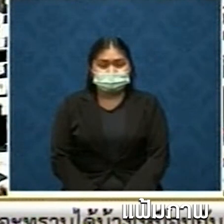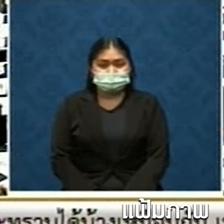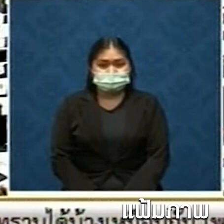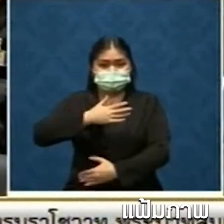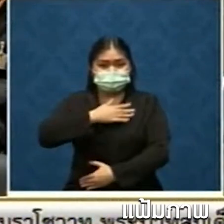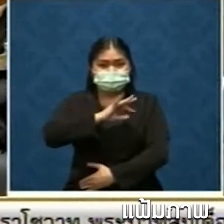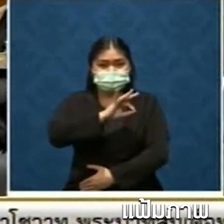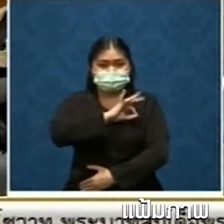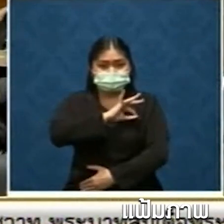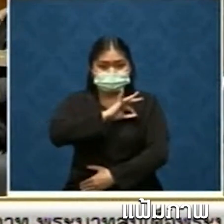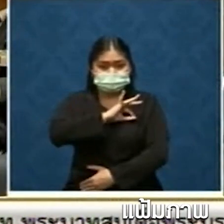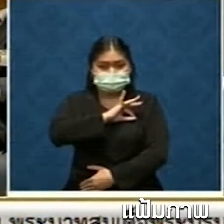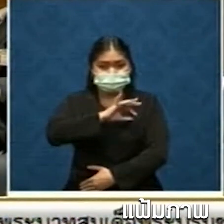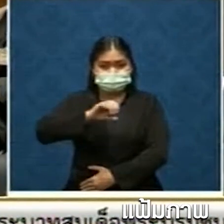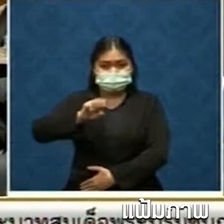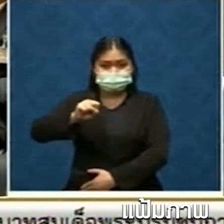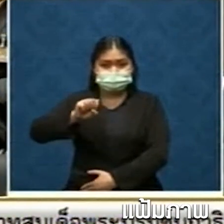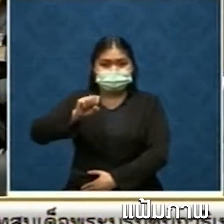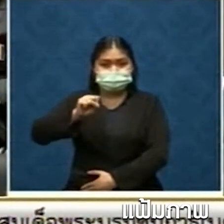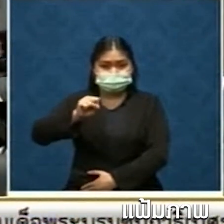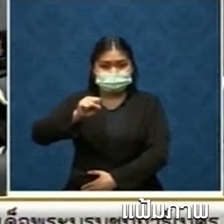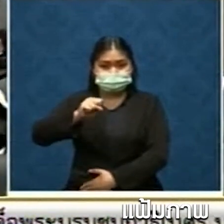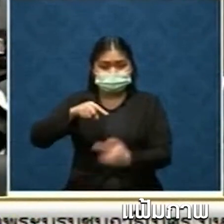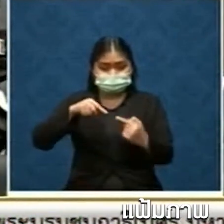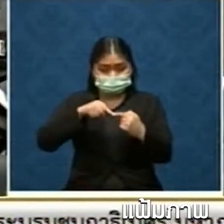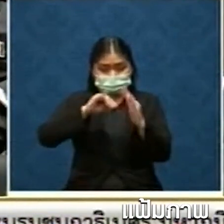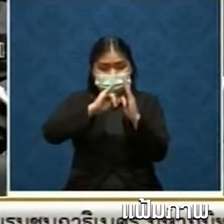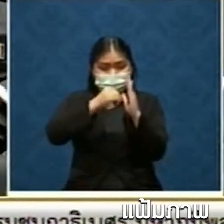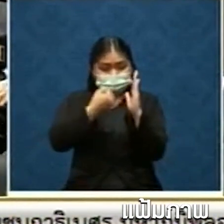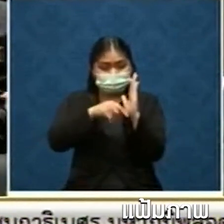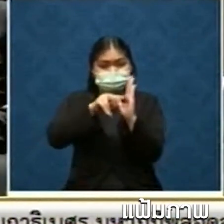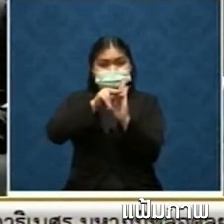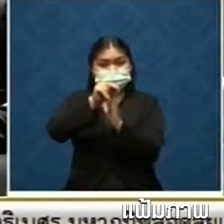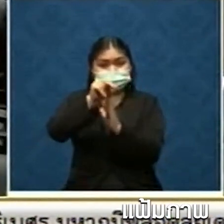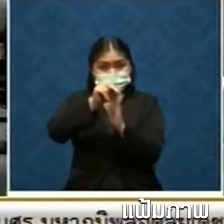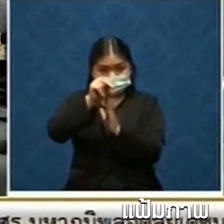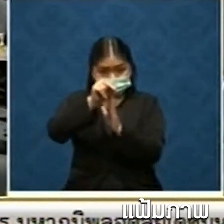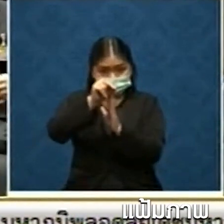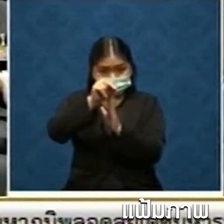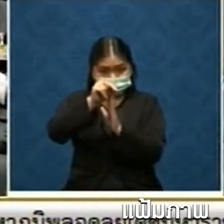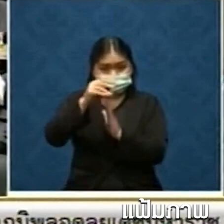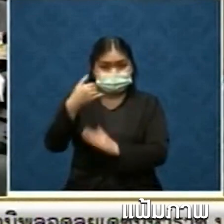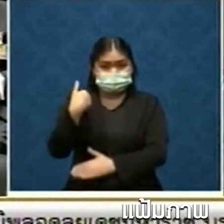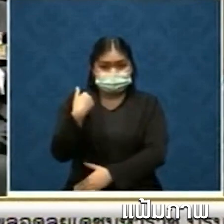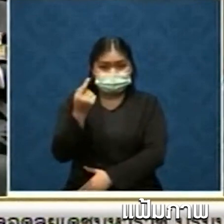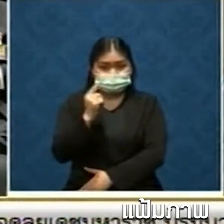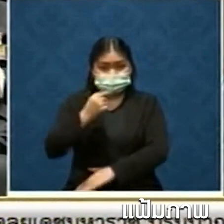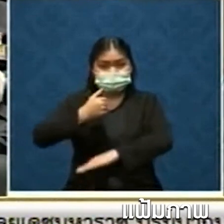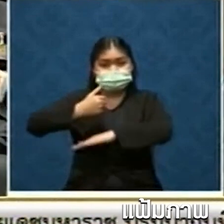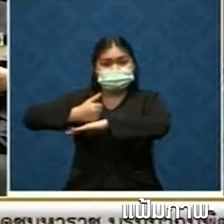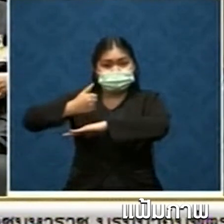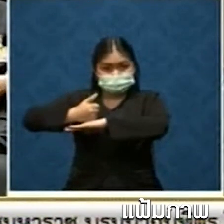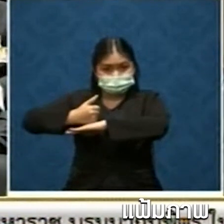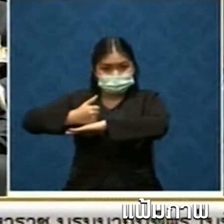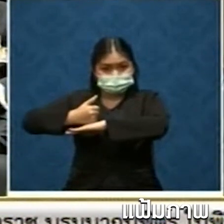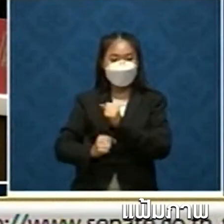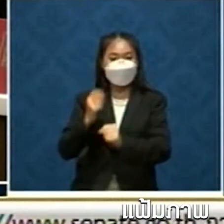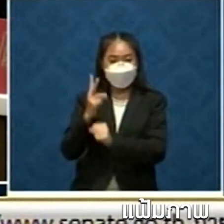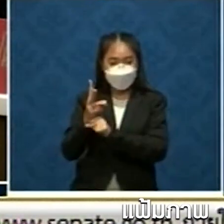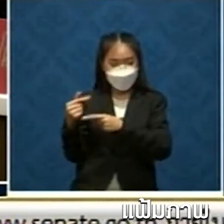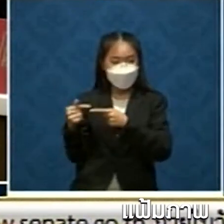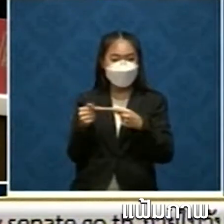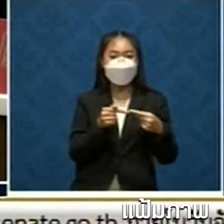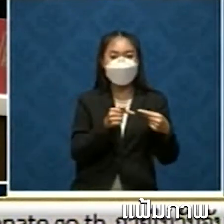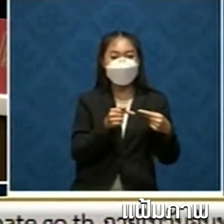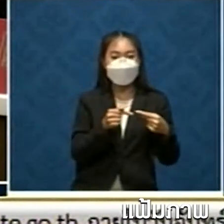ยหลักธรรมาภิบาลจะสามารถเข้ามาทำงานตรงนี้ได้มากขึ้นนะคะชัดเจนขึ้นแล้